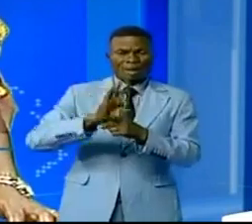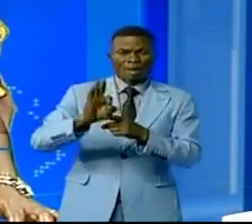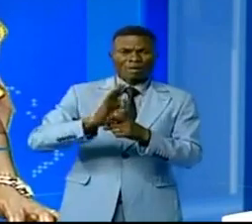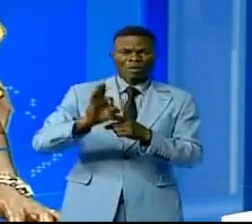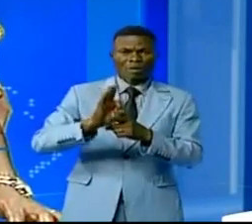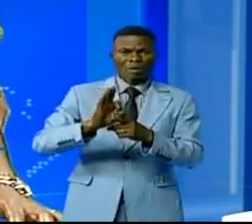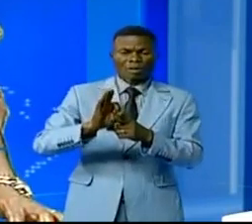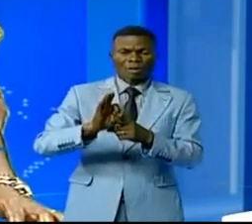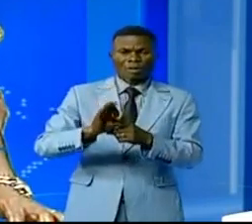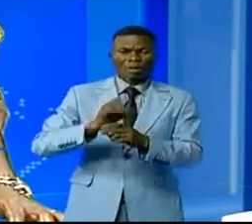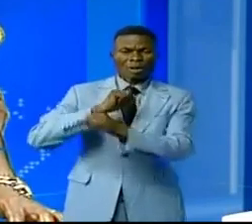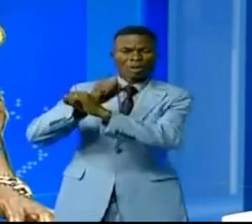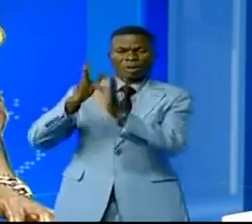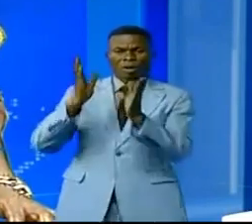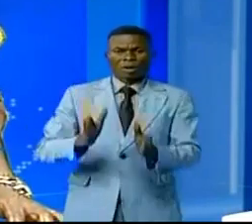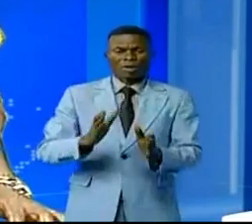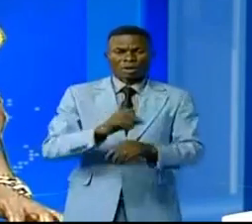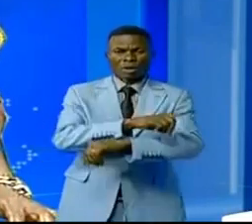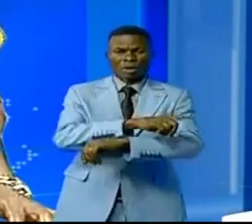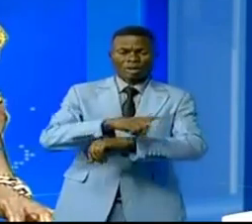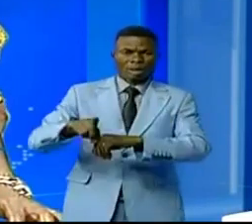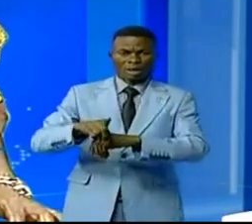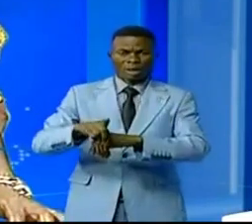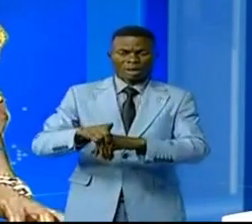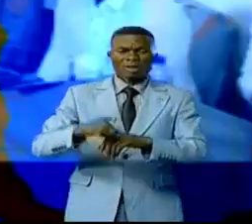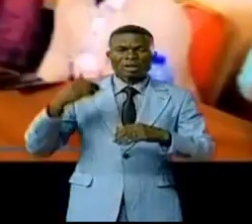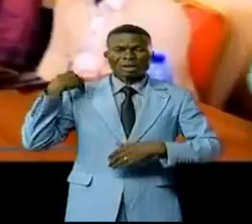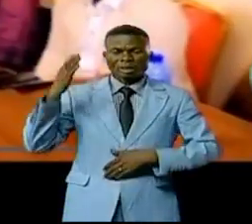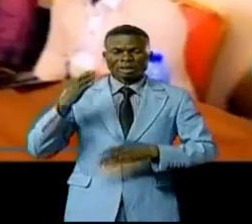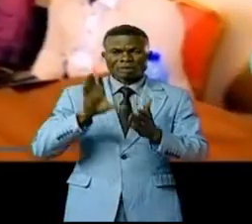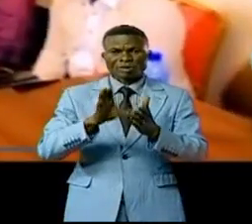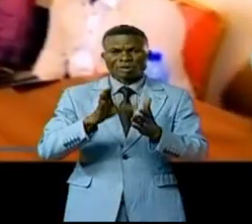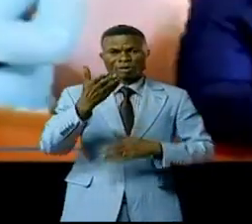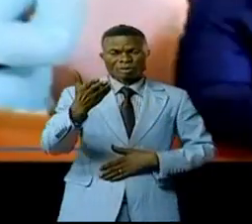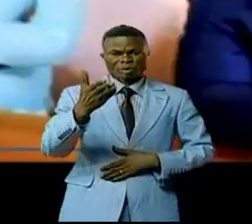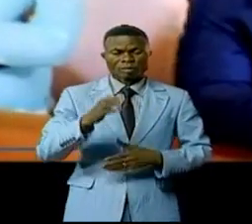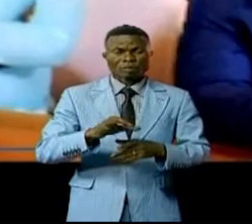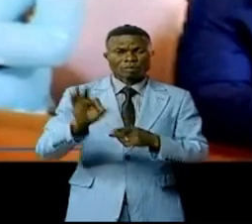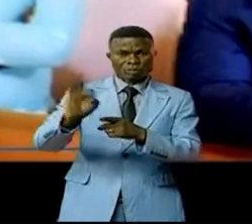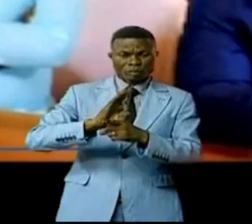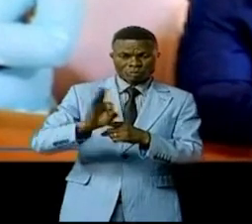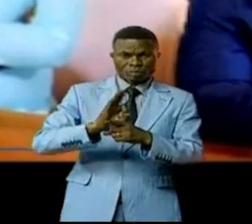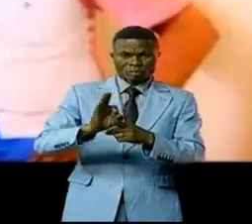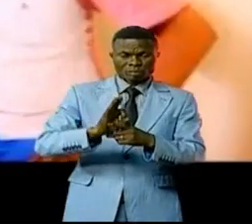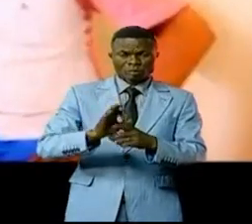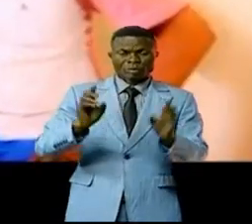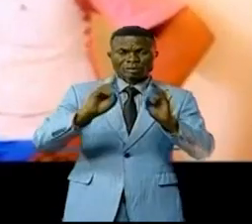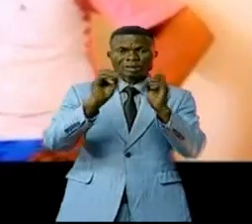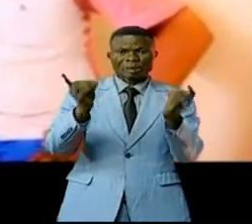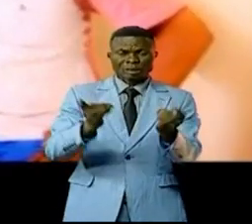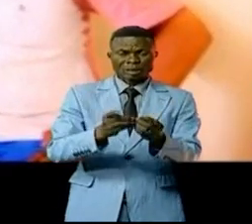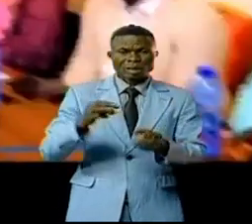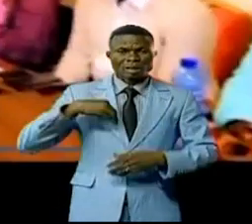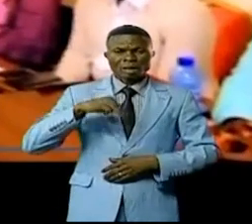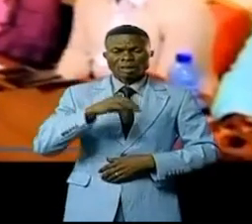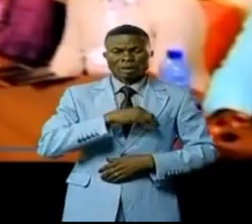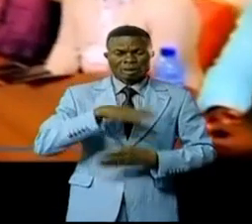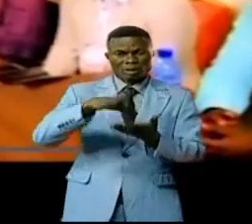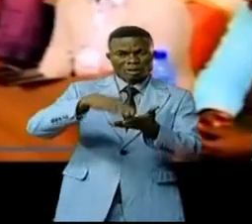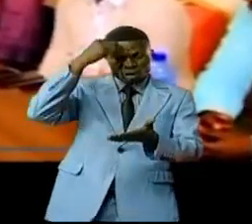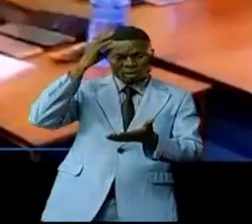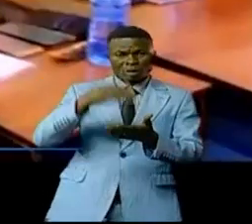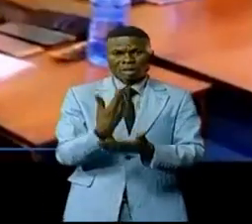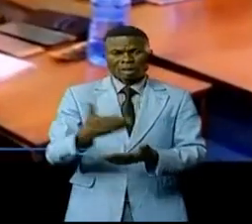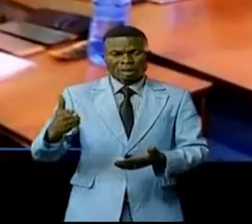des syndicalistes de l'administration publique. De cette session de formation, les délégués et membres ont été équipés sur les